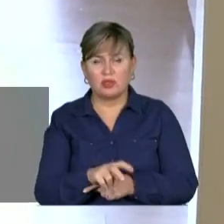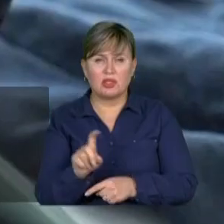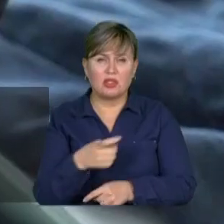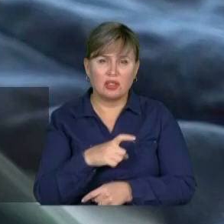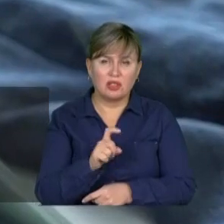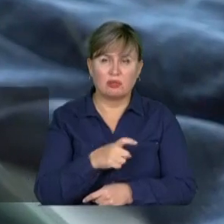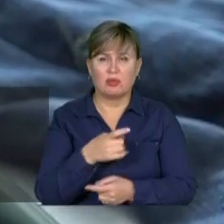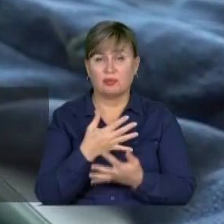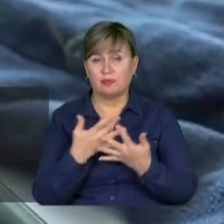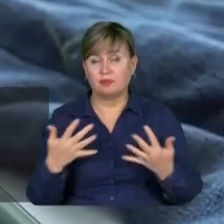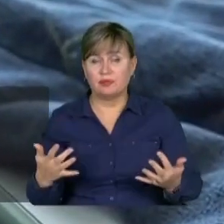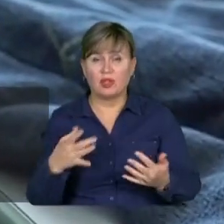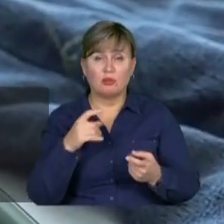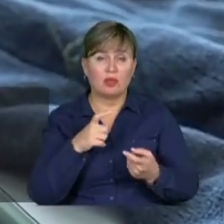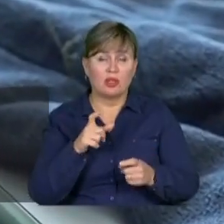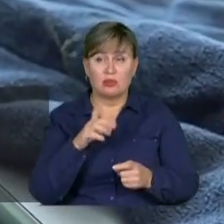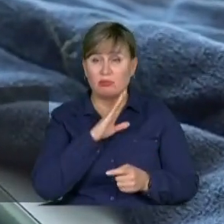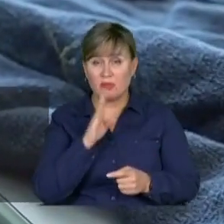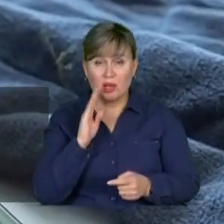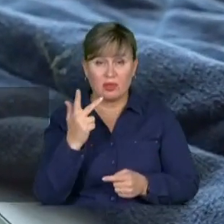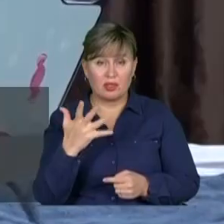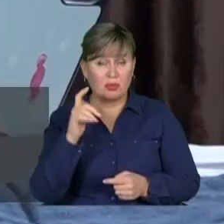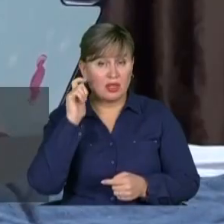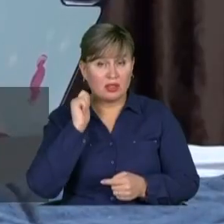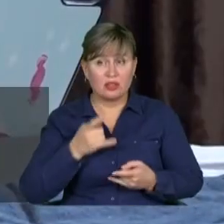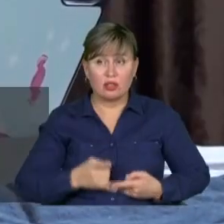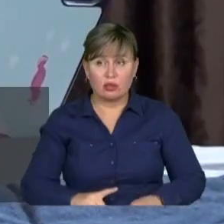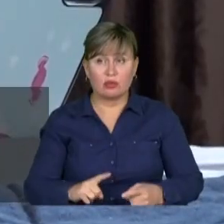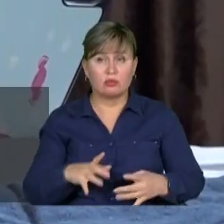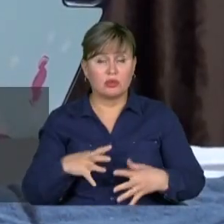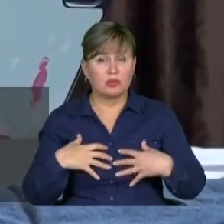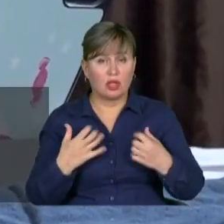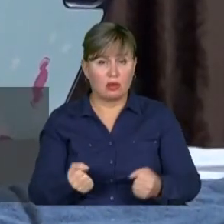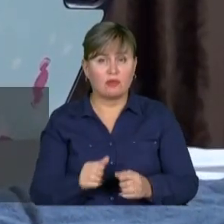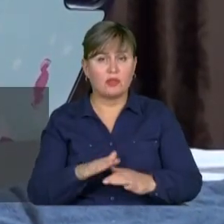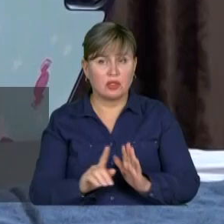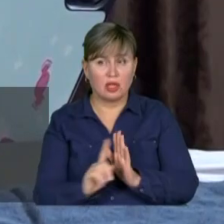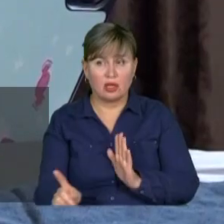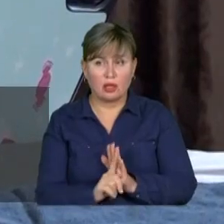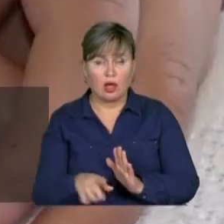и радиотерапии. По словам 35-летней Марал, ее дочь родилась здоровой, ходила в